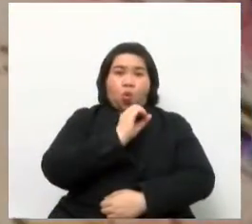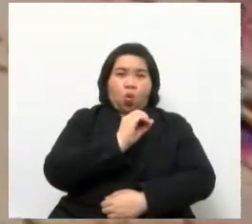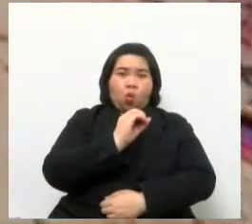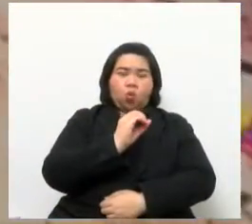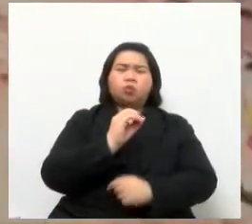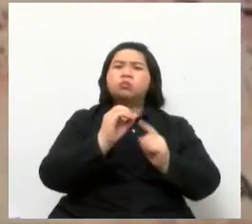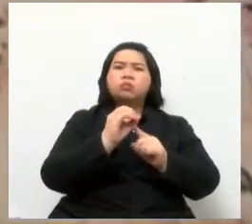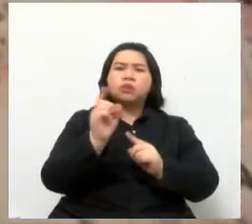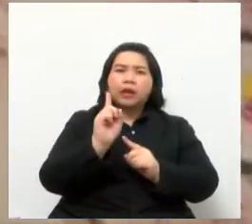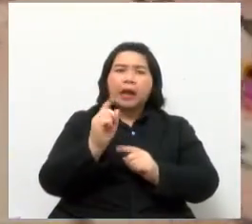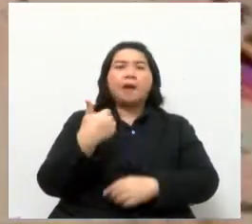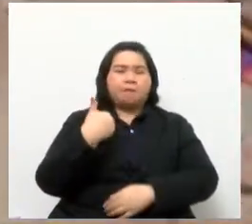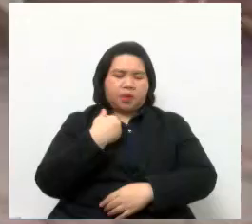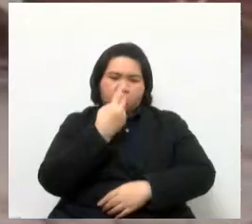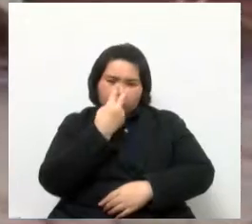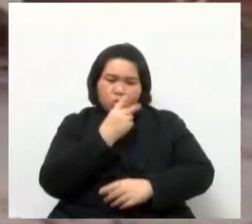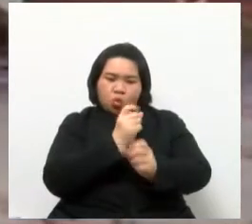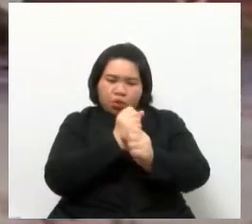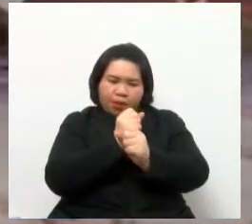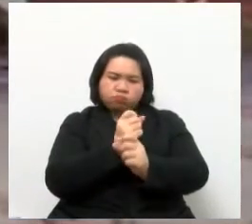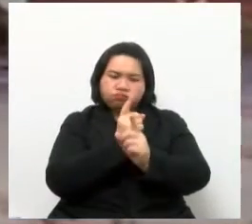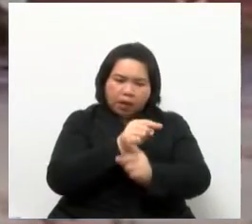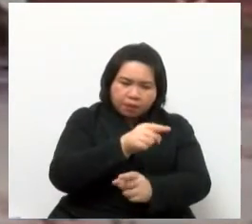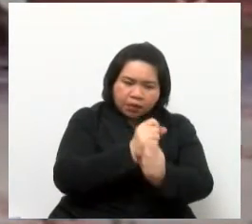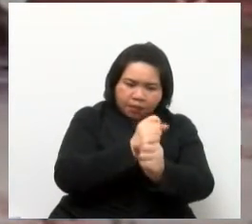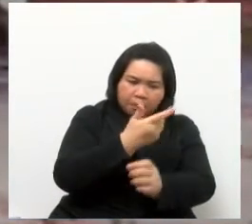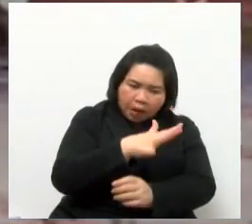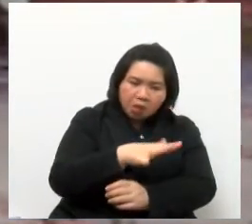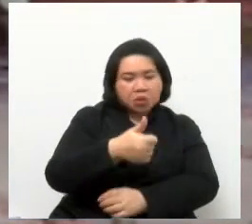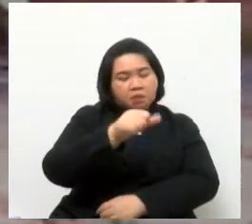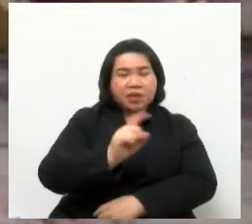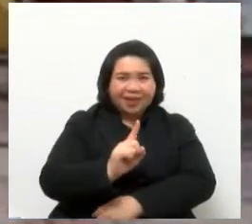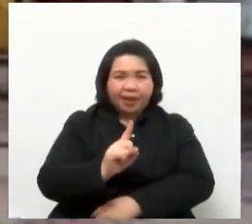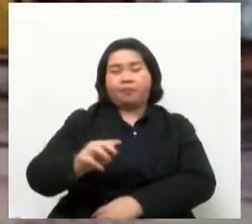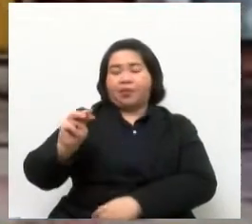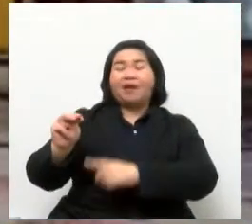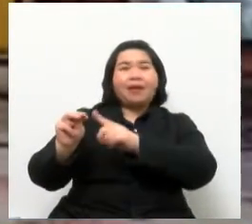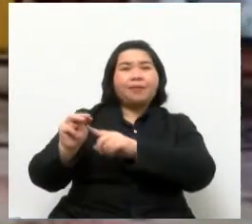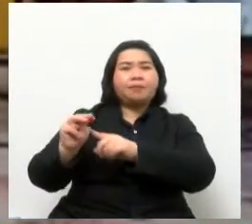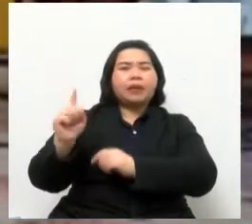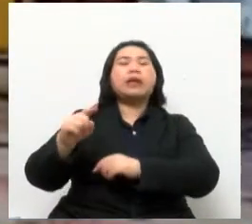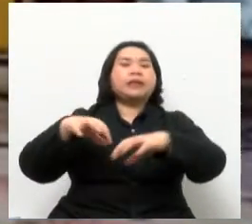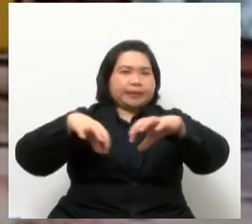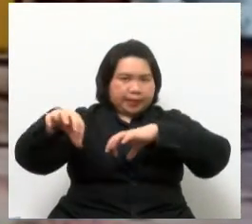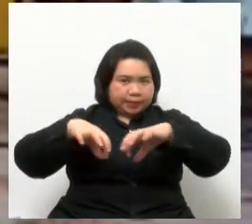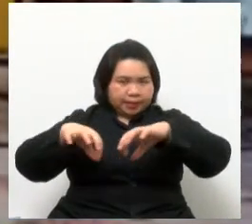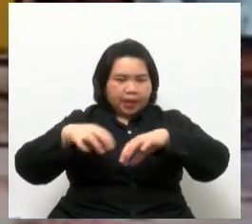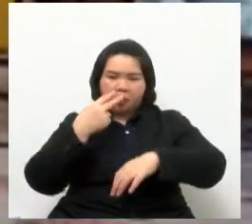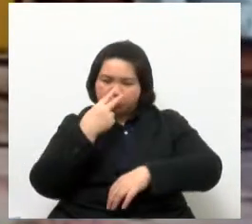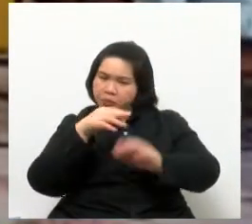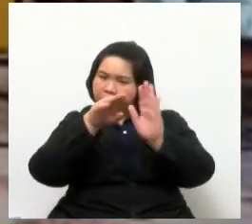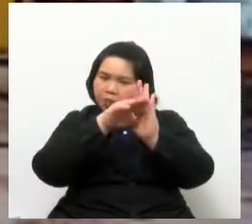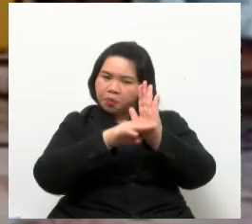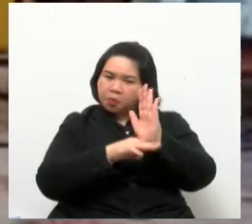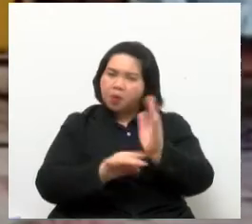obviousness การกำกับติดตามและประเมินผล M managementการบริหารจัดการที่มีประสิทธิภ